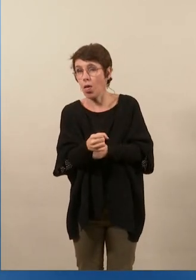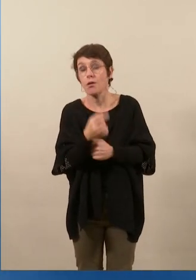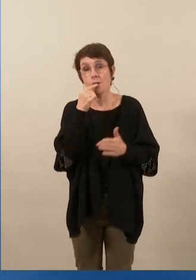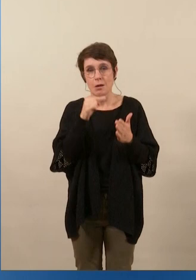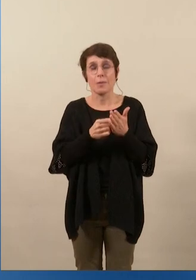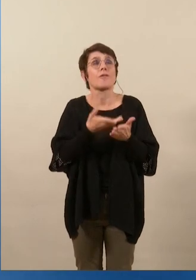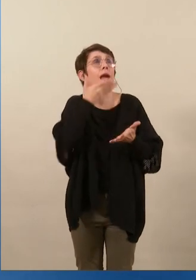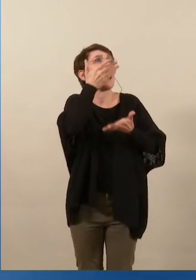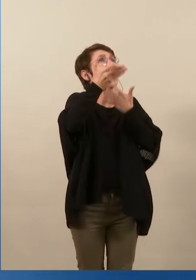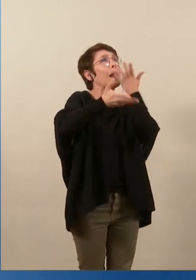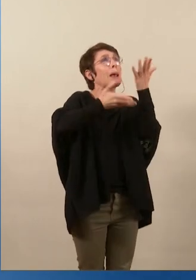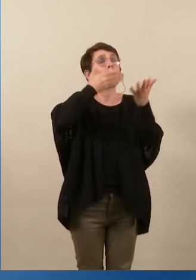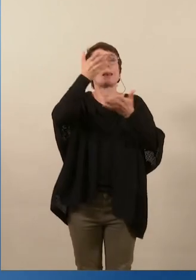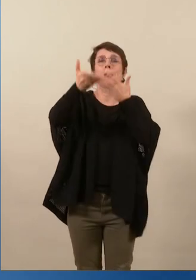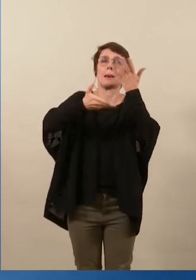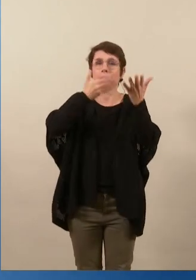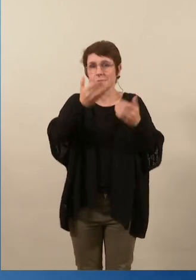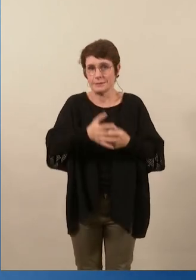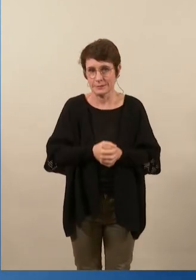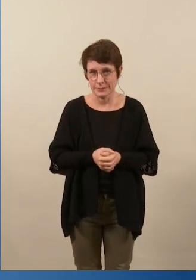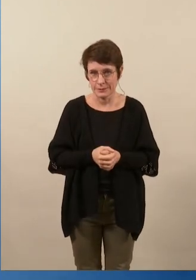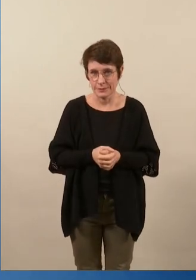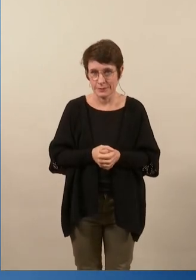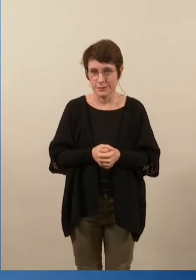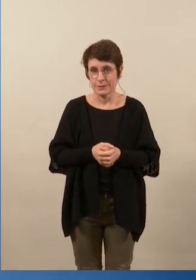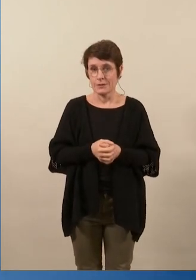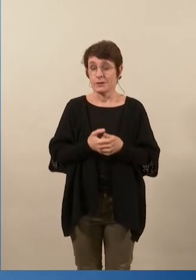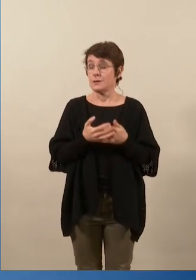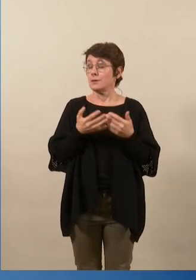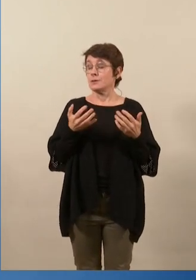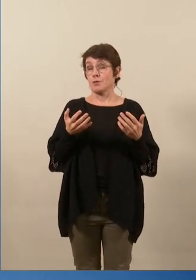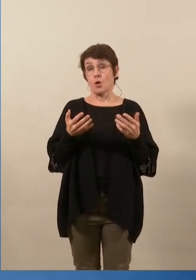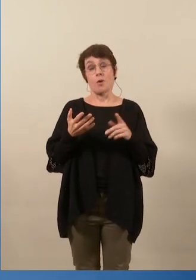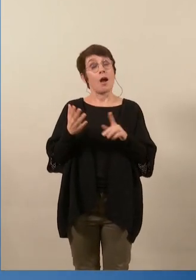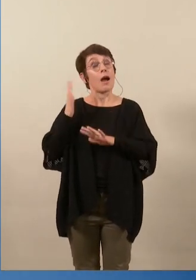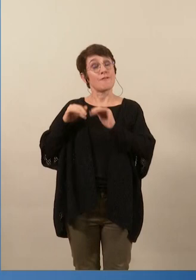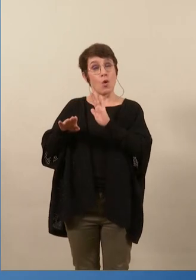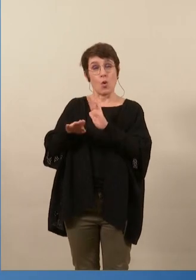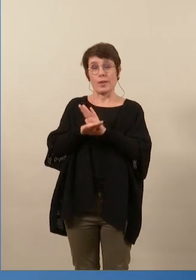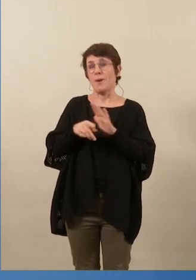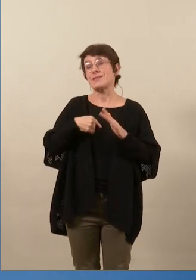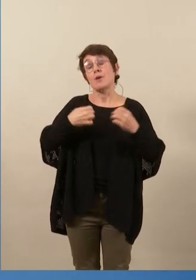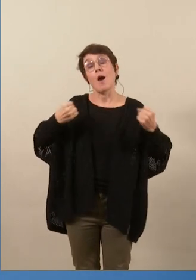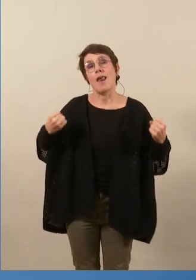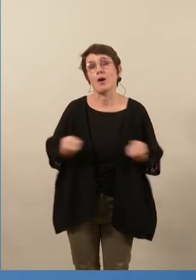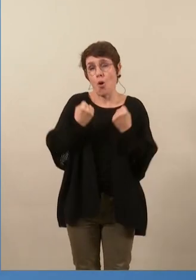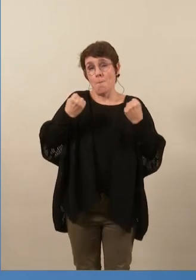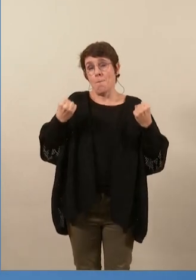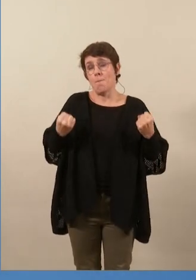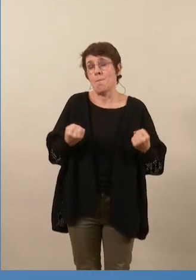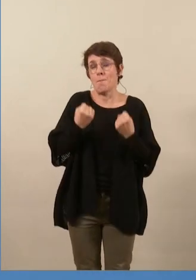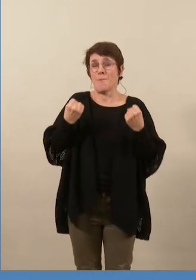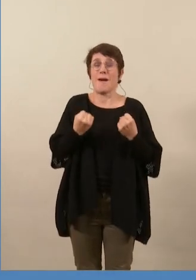substituent au résultat ça a été dans un premier temps toute la comm aboutissant à l'opération Capital